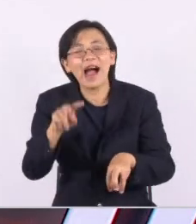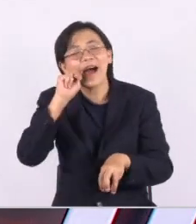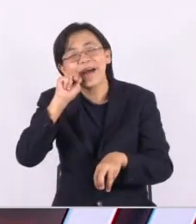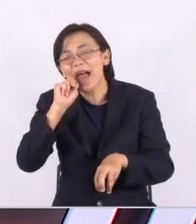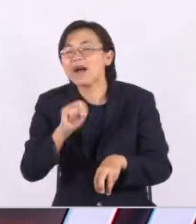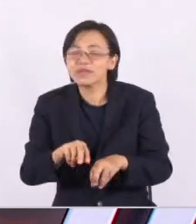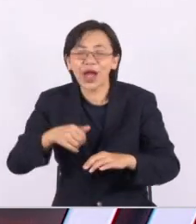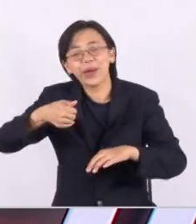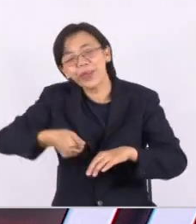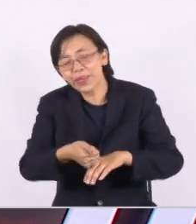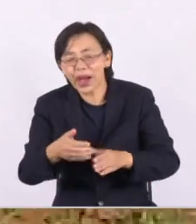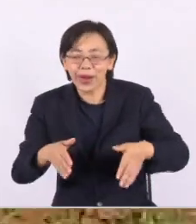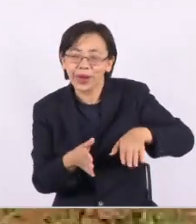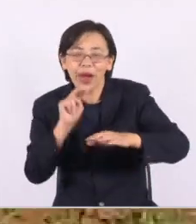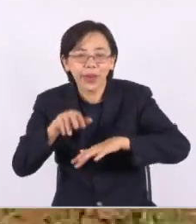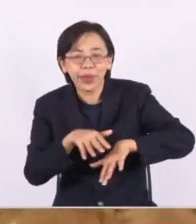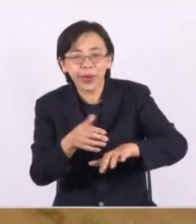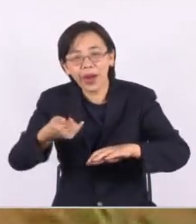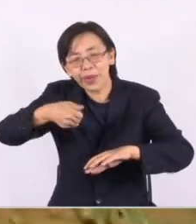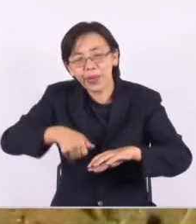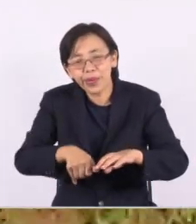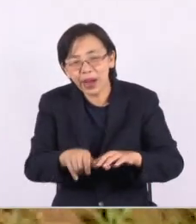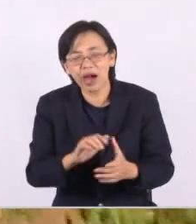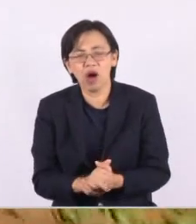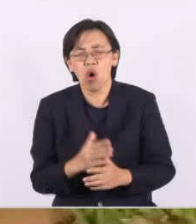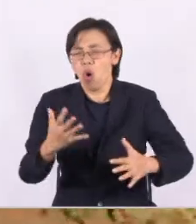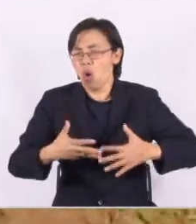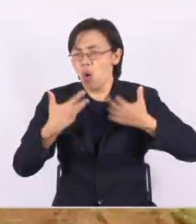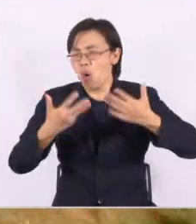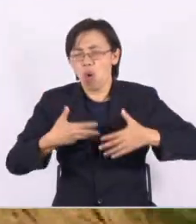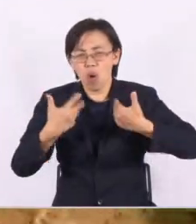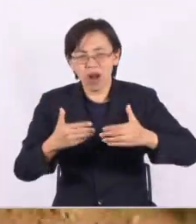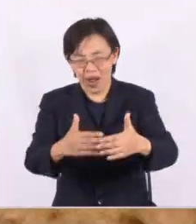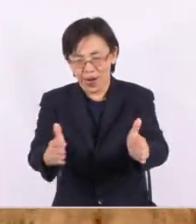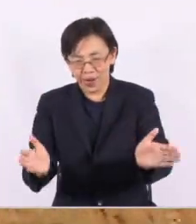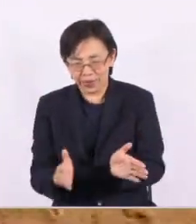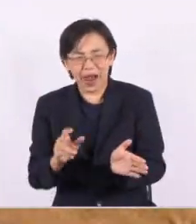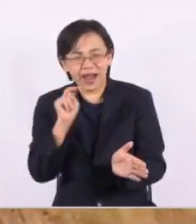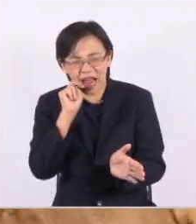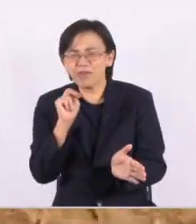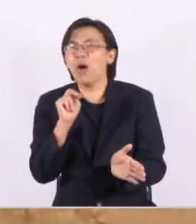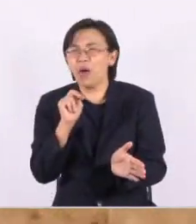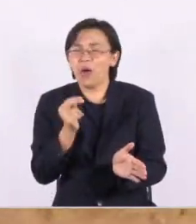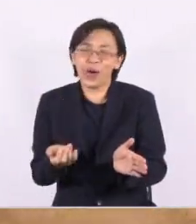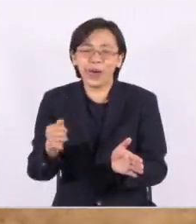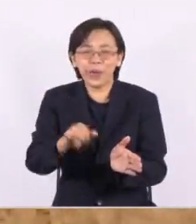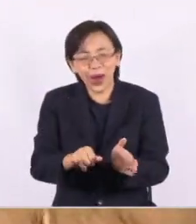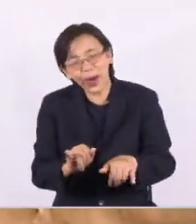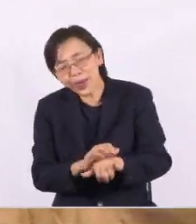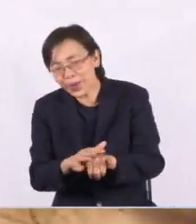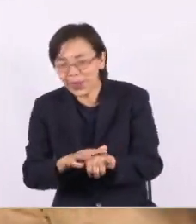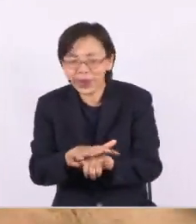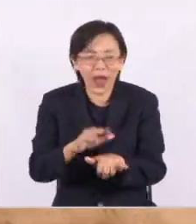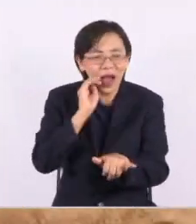ใจเฉิบเลยนะเพราะว่าที่ท่าตะเกียบที่ฉะเชิงเทราเนี่ยอากาศร้อนค่ะร้อน36องศาเลยนะก็น้องตุลาเนี่ยก็เ